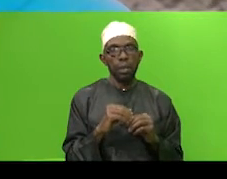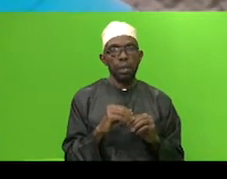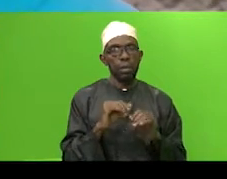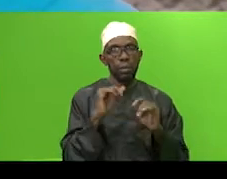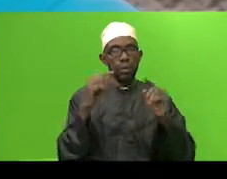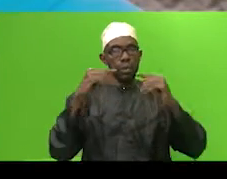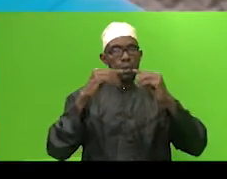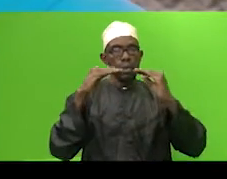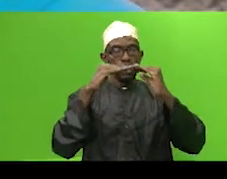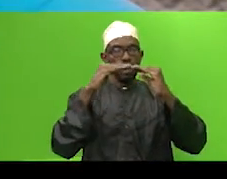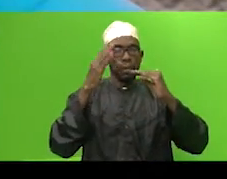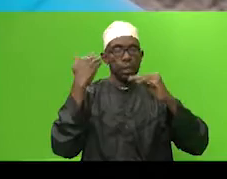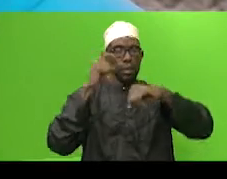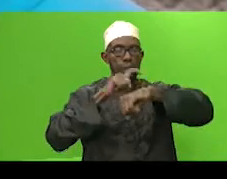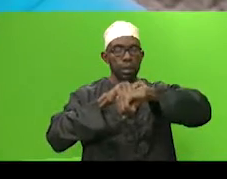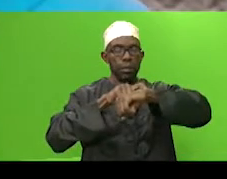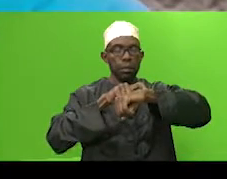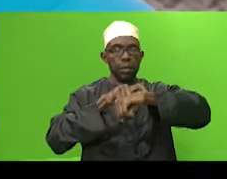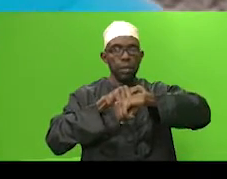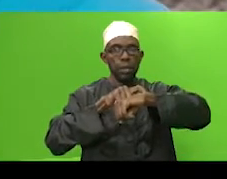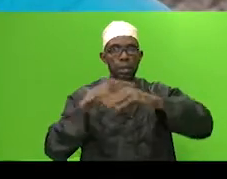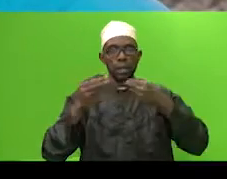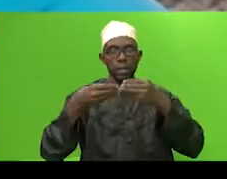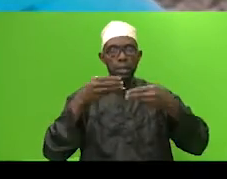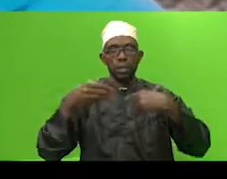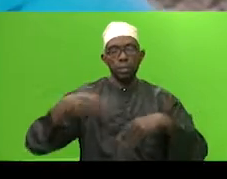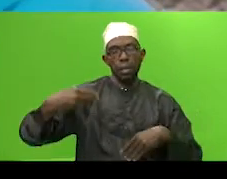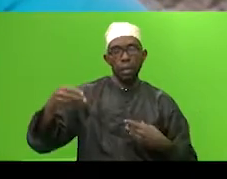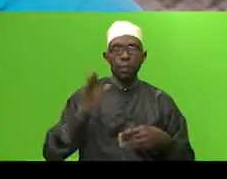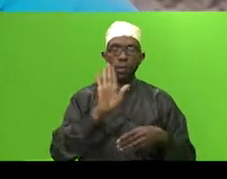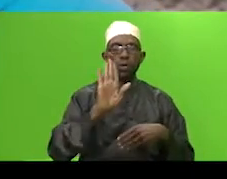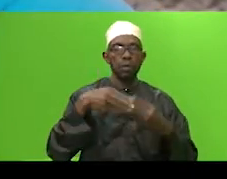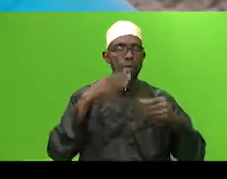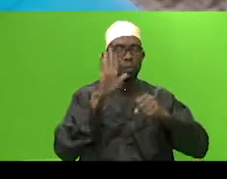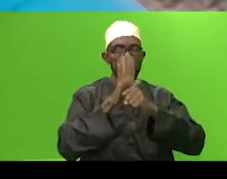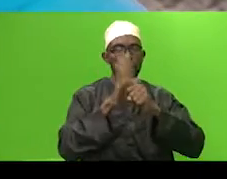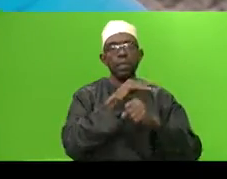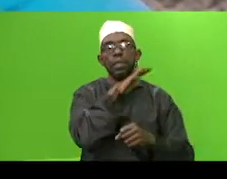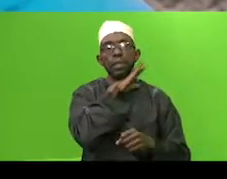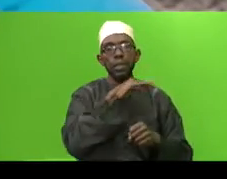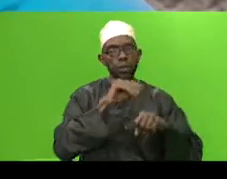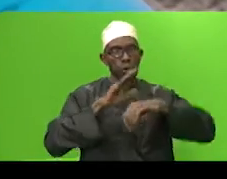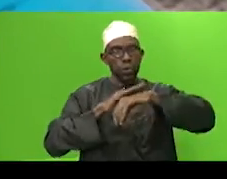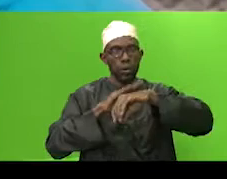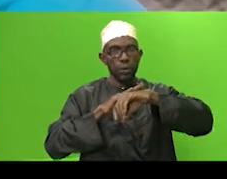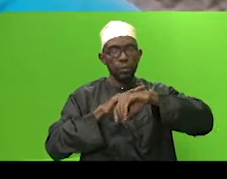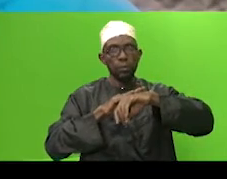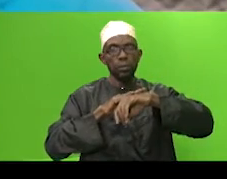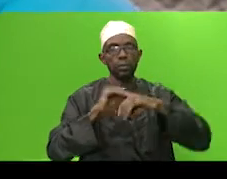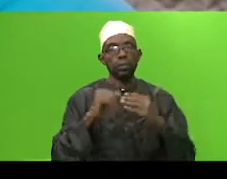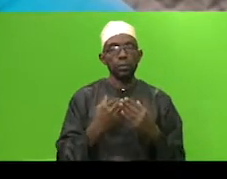ukilinganisha hapo nini awali wakati wa nini karatasi kama zijabaniwa kulikuwa na uchafu. Mimi naona imefanya jambo nzuri